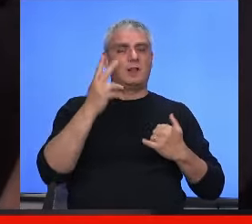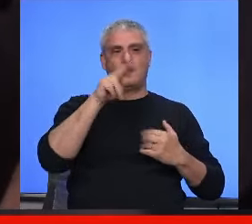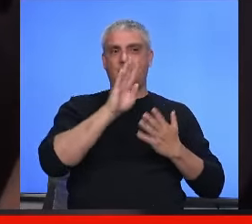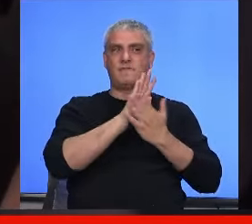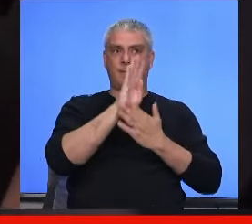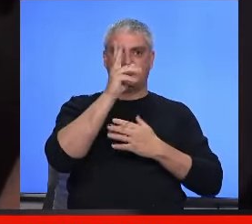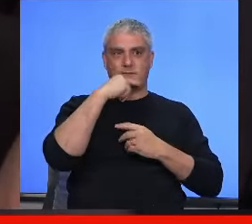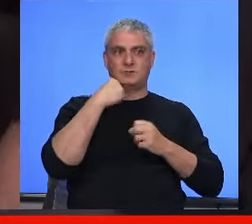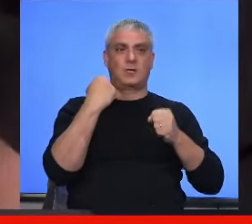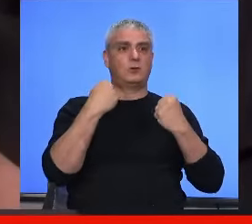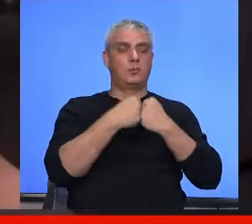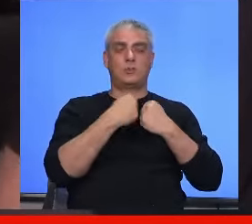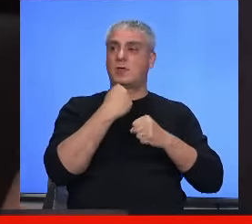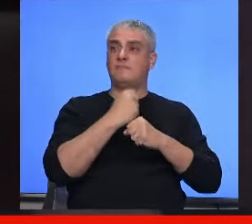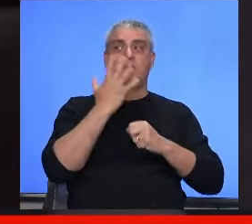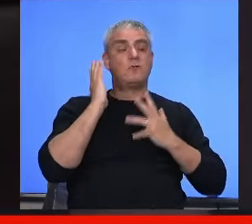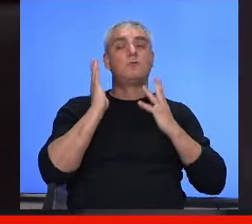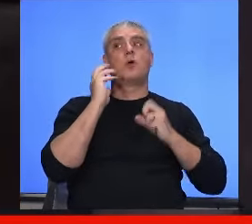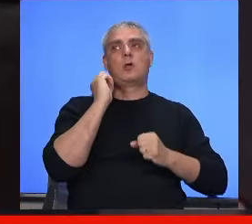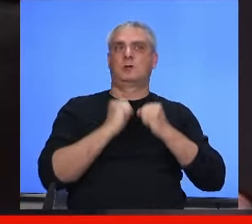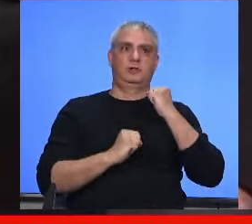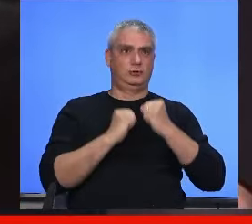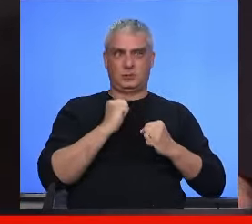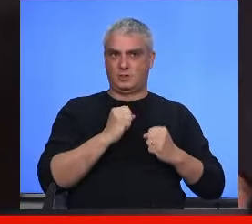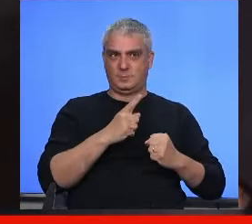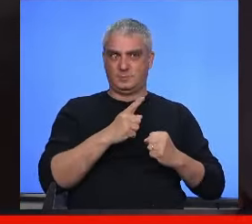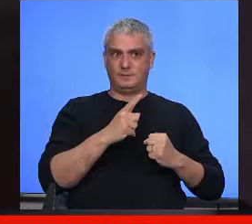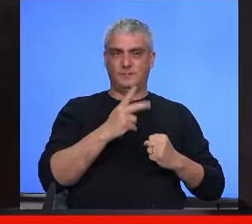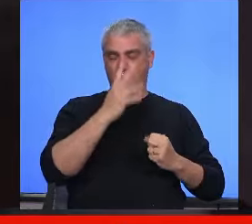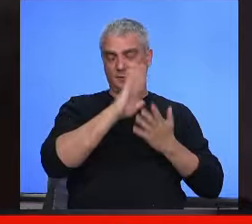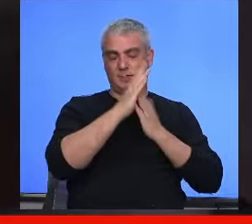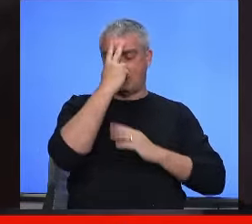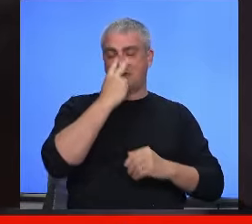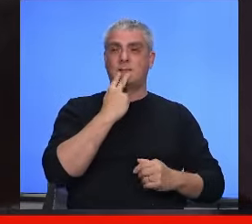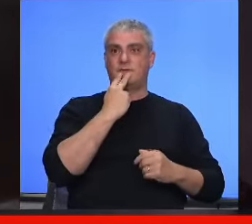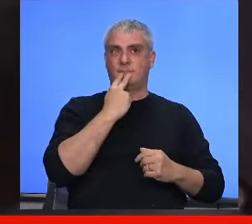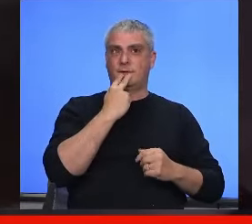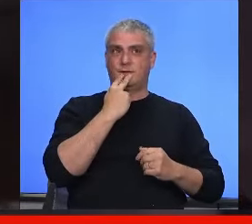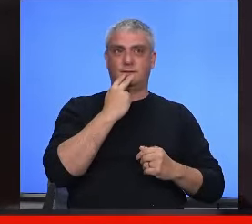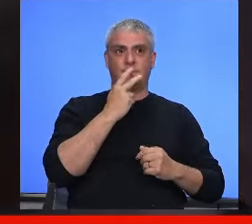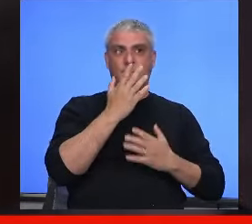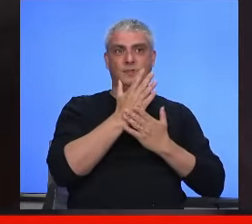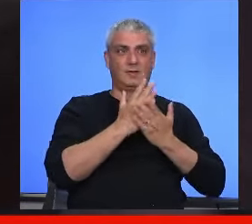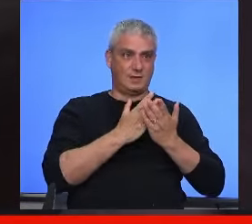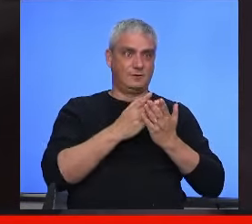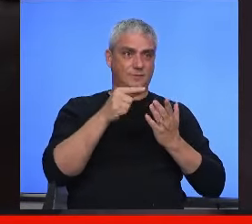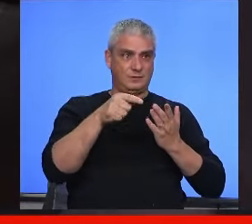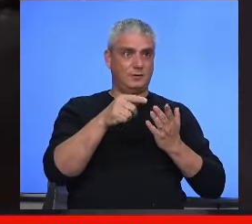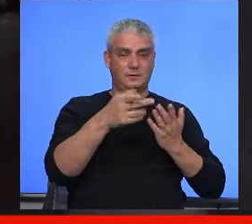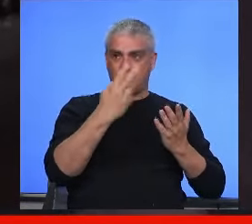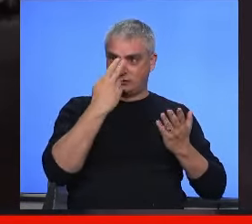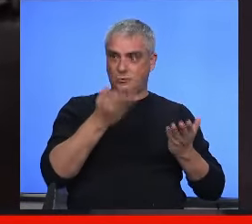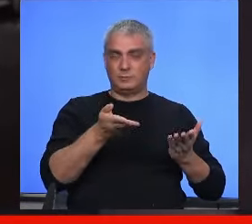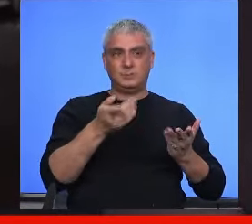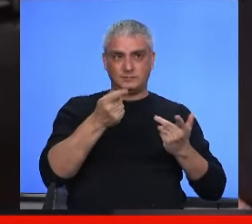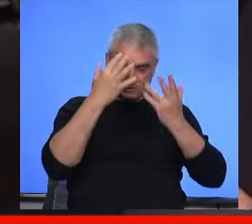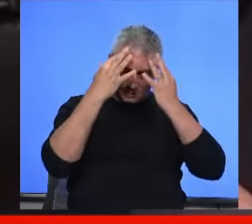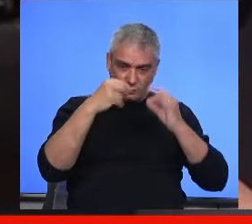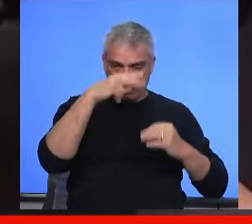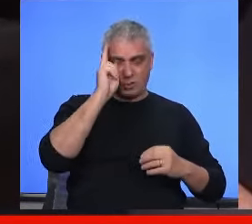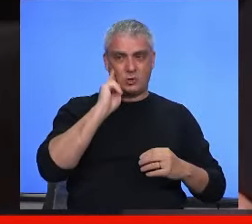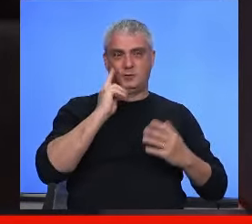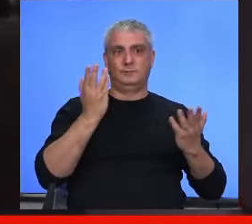ב-2014 אבא שלי עשה פה תאונת עבודה נורא קשה, התעבר. וחלק מכל מה שאתה רואה פה זה כיבוד